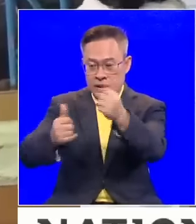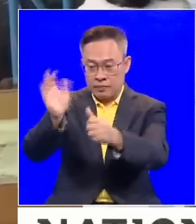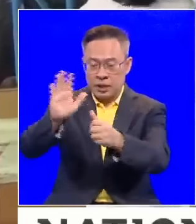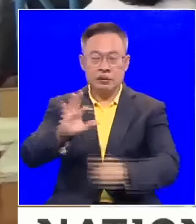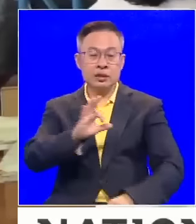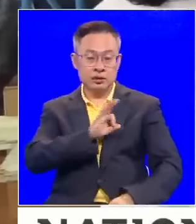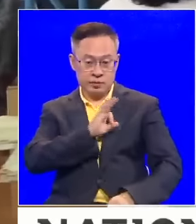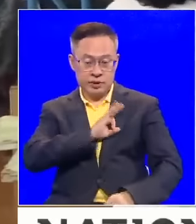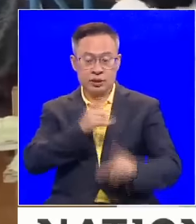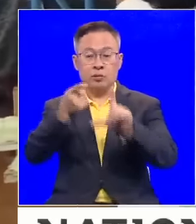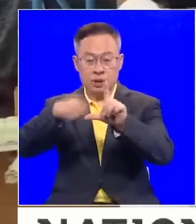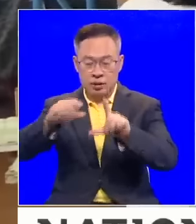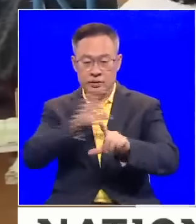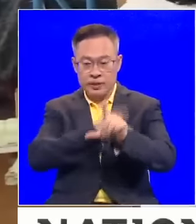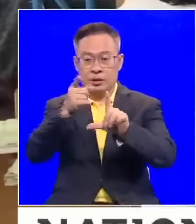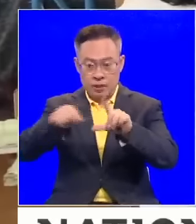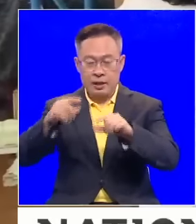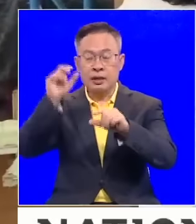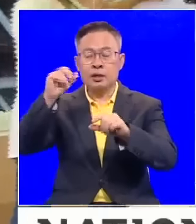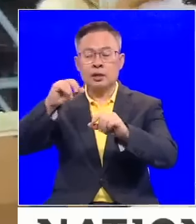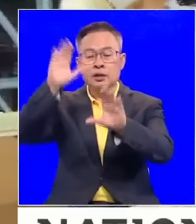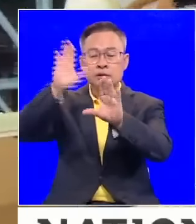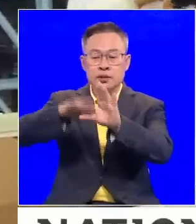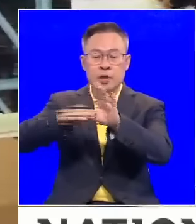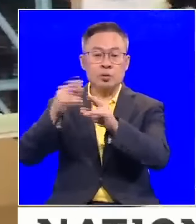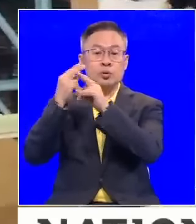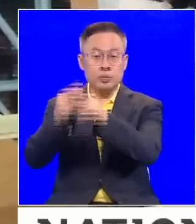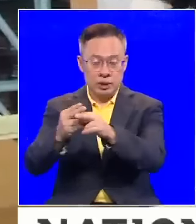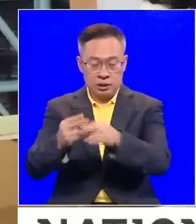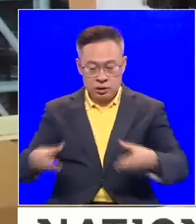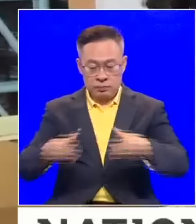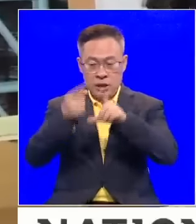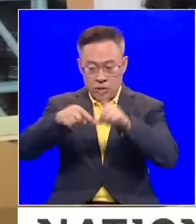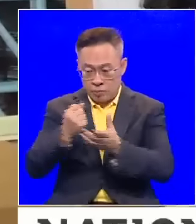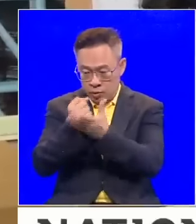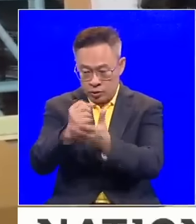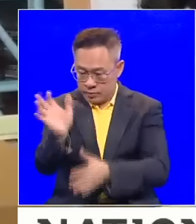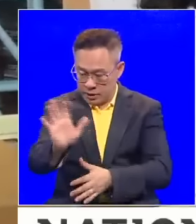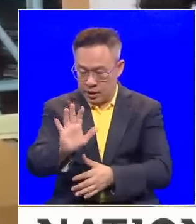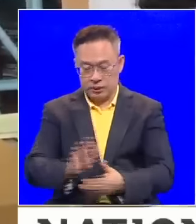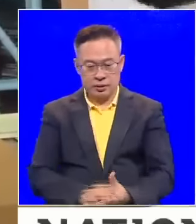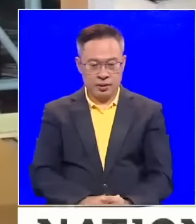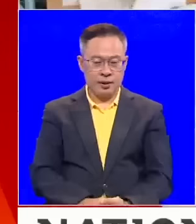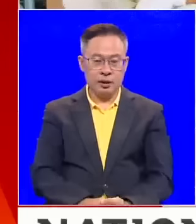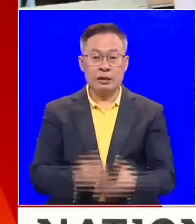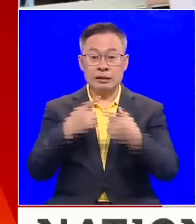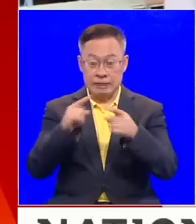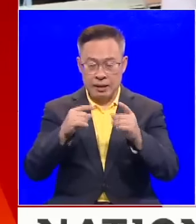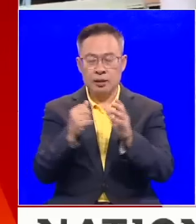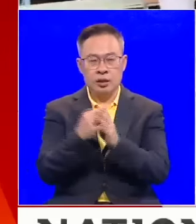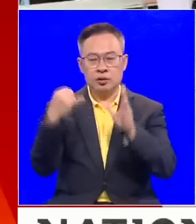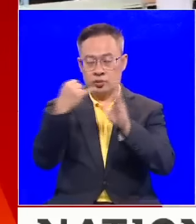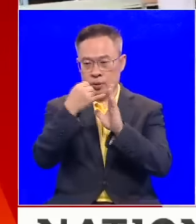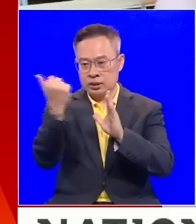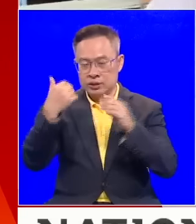แต่พรรคไม่ได้ส่งแข่งในนามพรร ค ก็เลยอาจจะแพ้ไปนะครับก็เดี๋ยวรอดูแล้วกันมีอีกหลายสนามเลยจนกระทั่งวัน